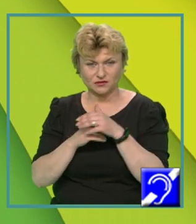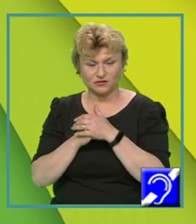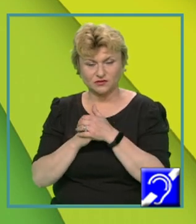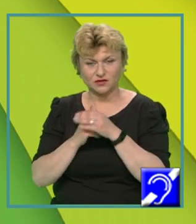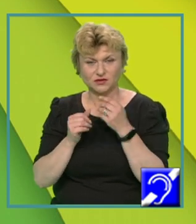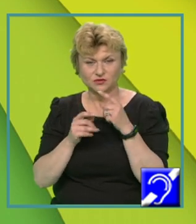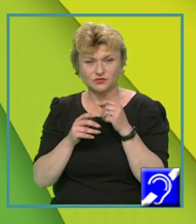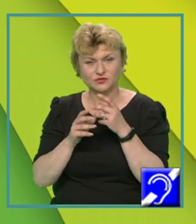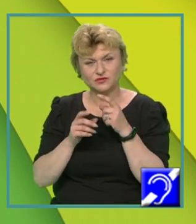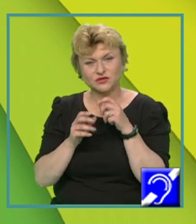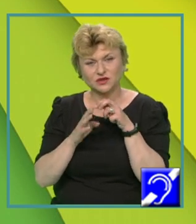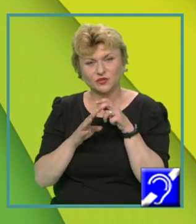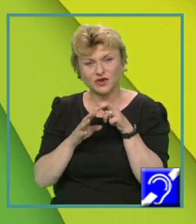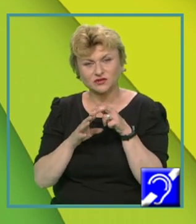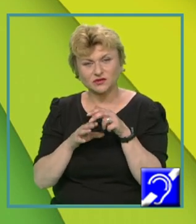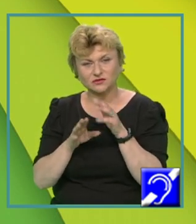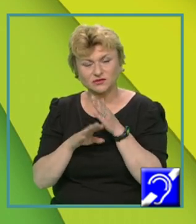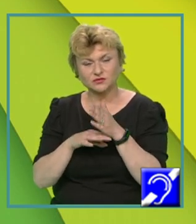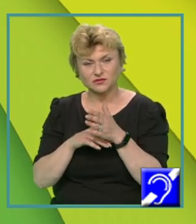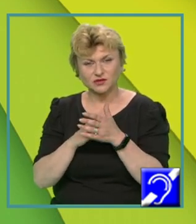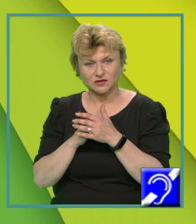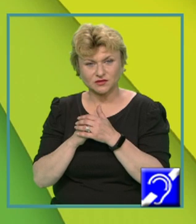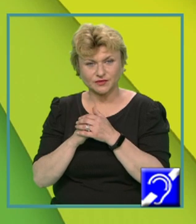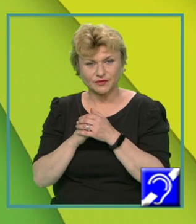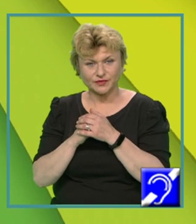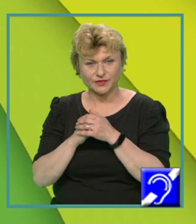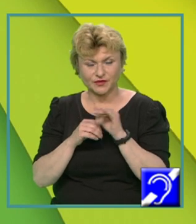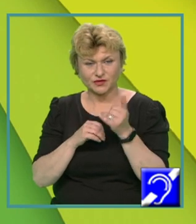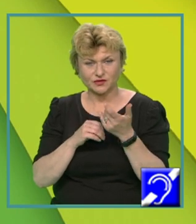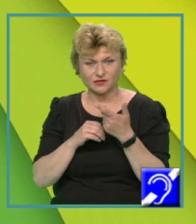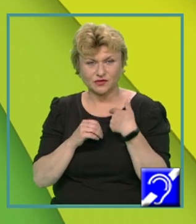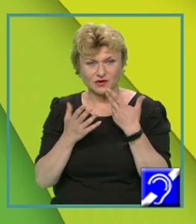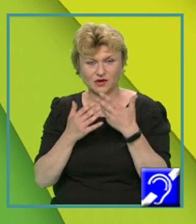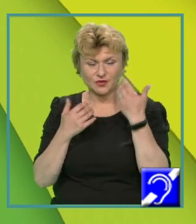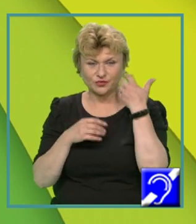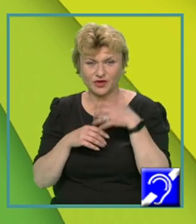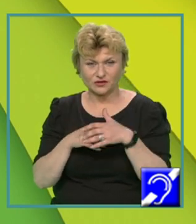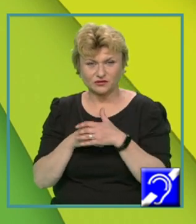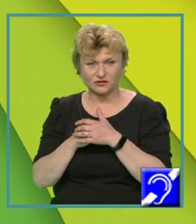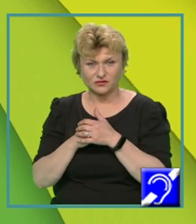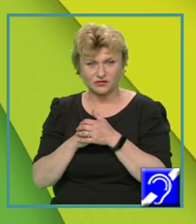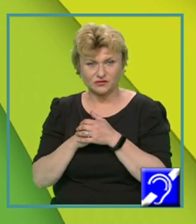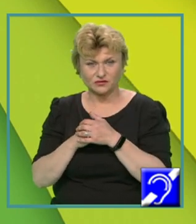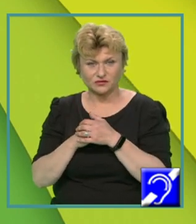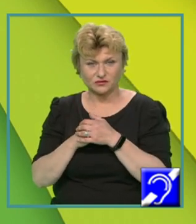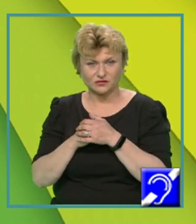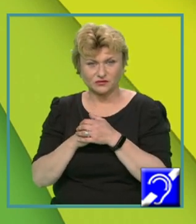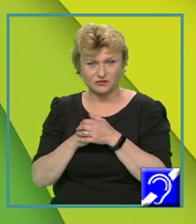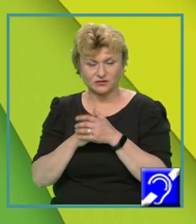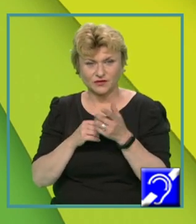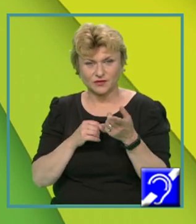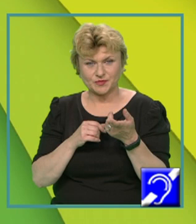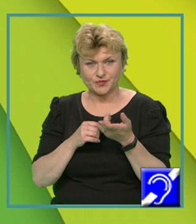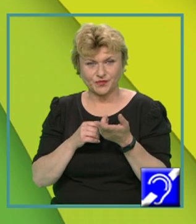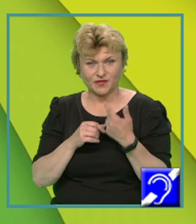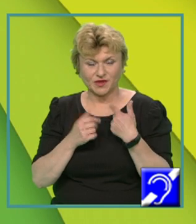deplasează spre ribozom. Inițial noi știm că era un ARN premesager care pierde intronii, da, și alipește exonii